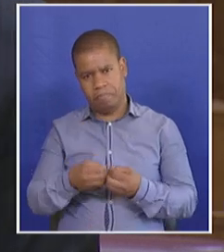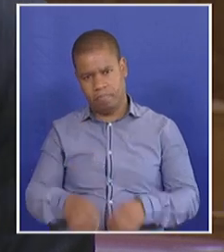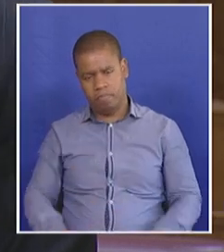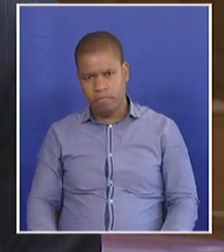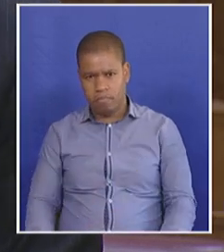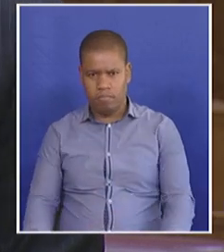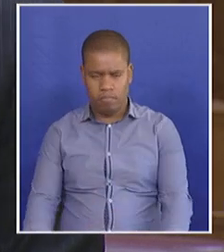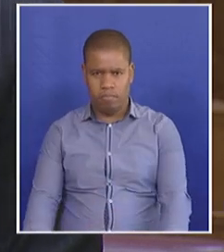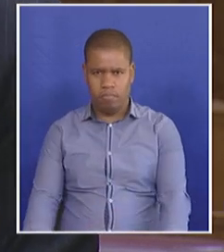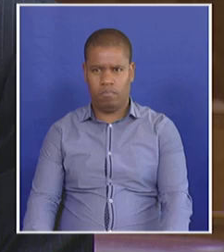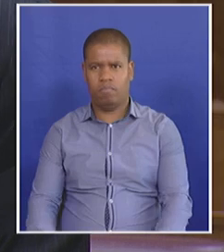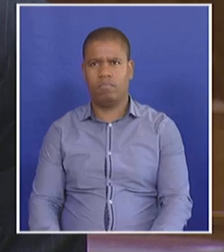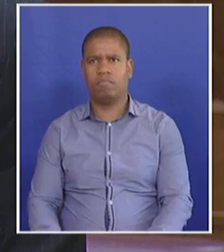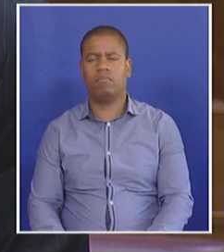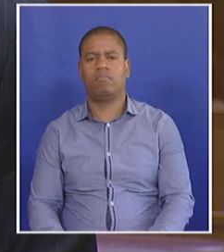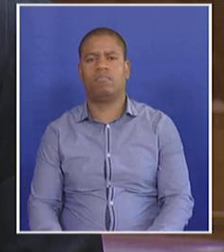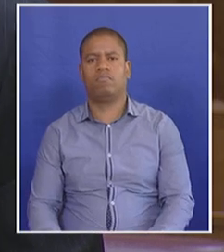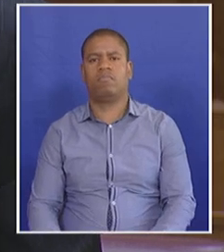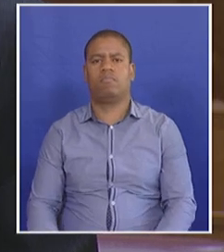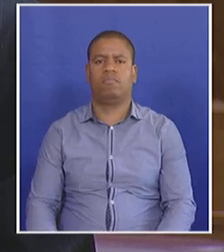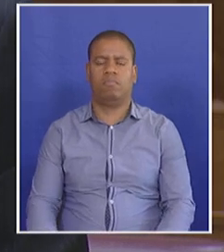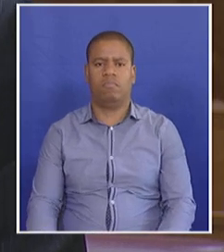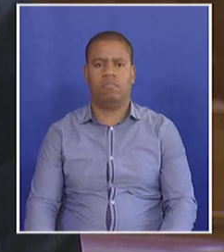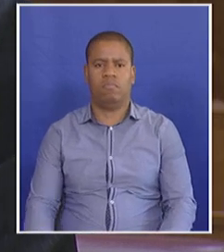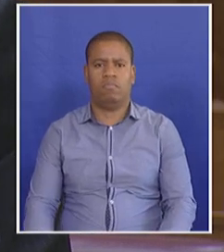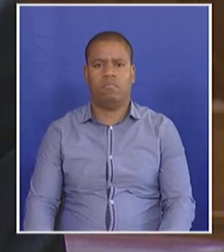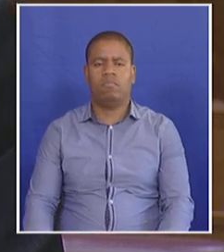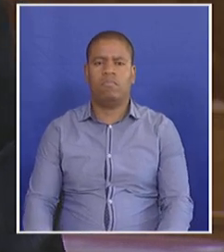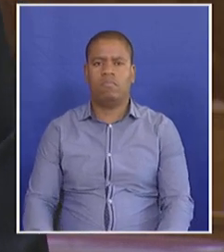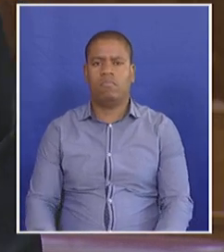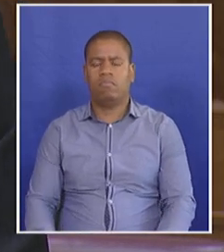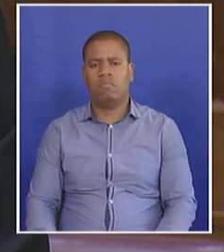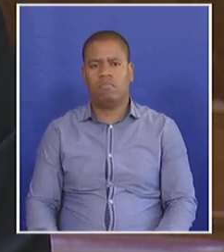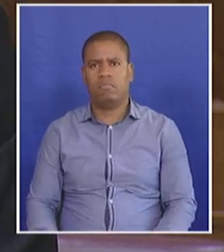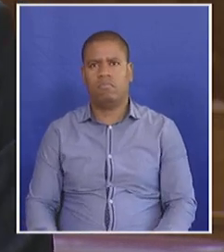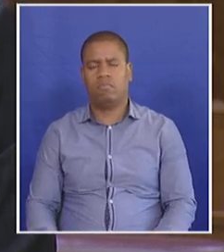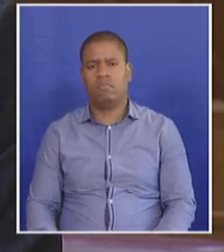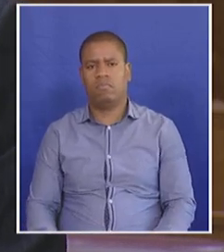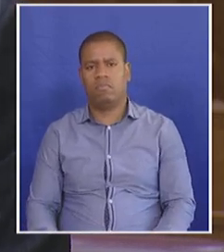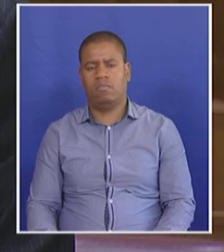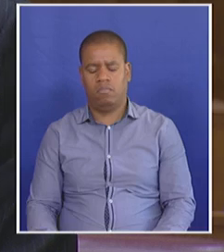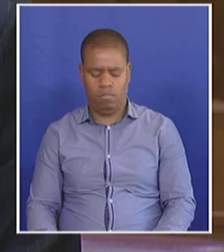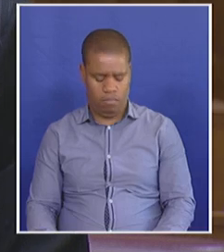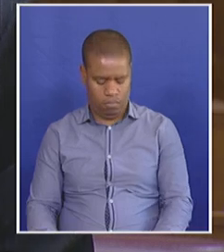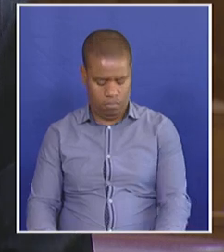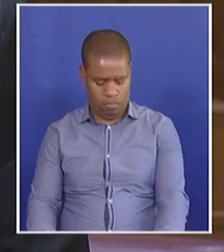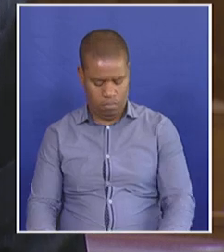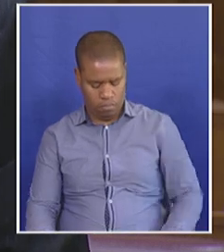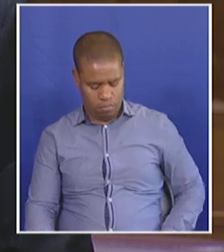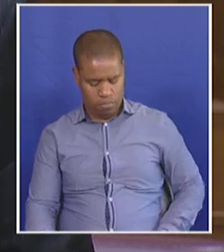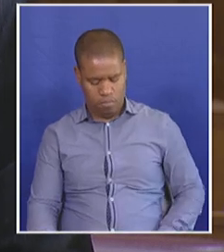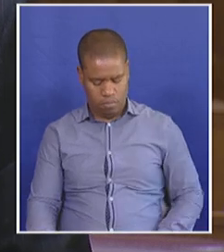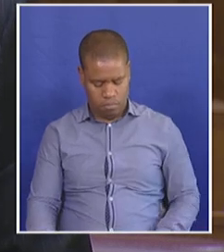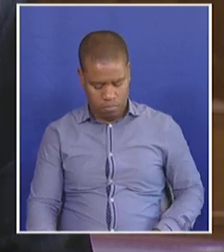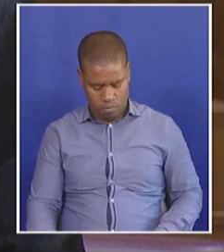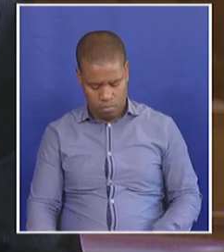Nkandla, waar ons nou agtergekom het, dat die Public Protector se rapport nou wel aanvaar word, wil ek net weet, u het verder in